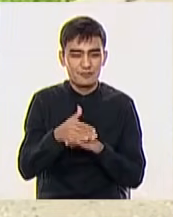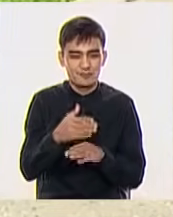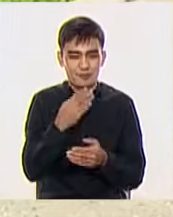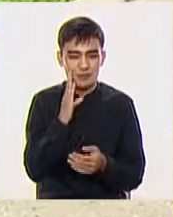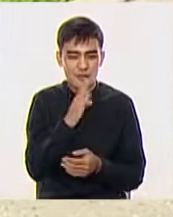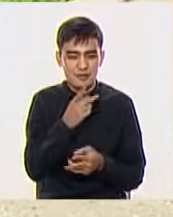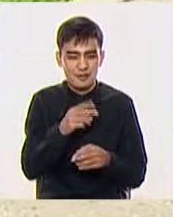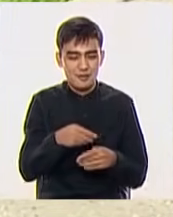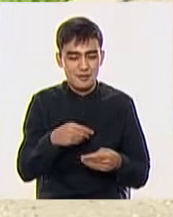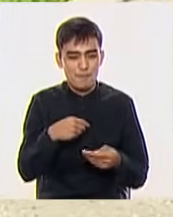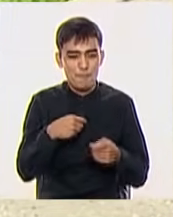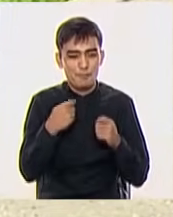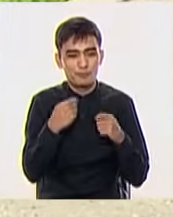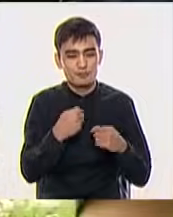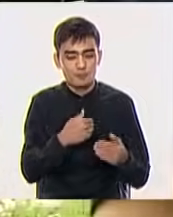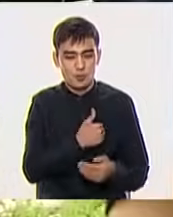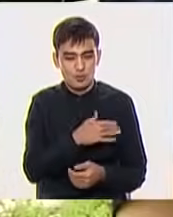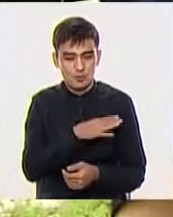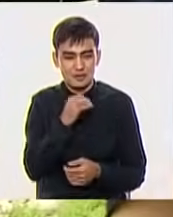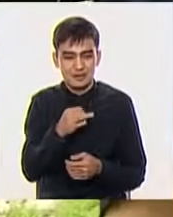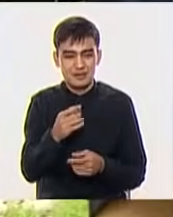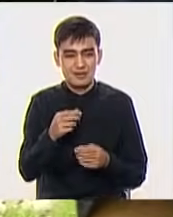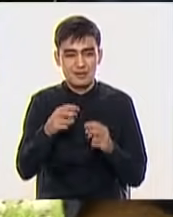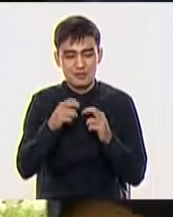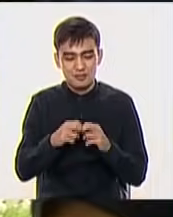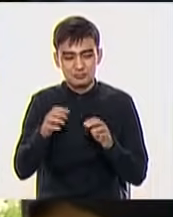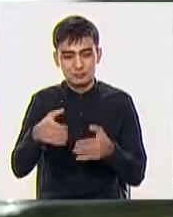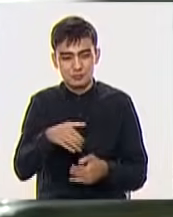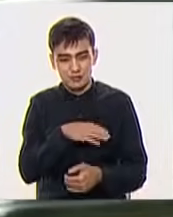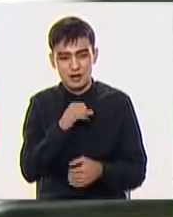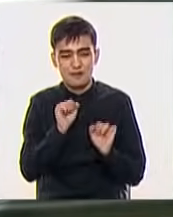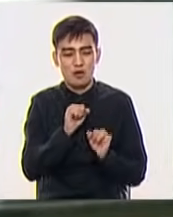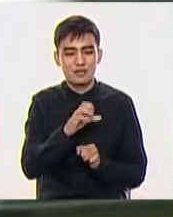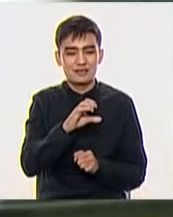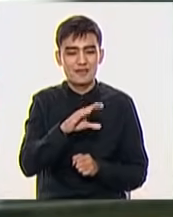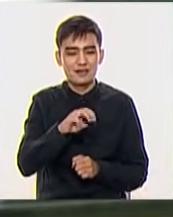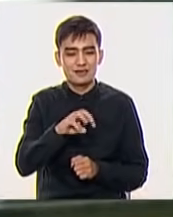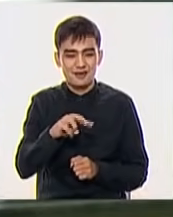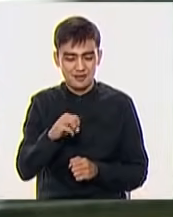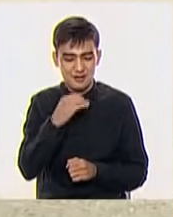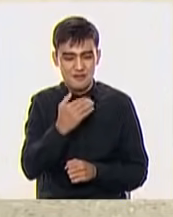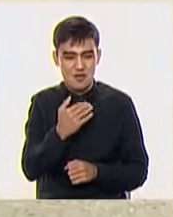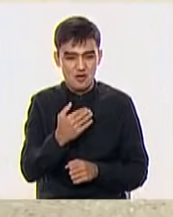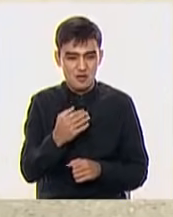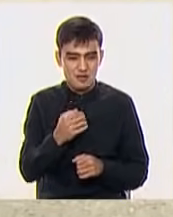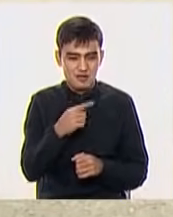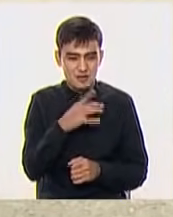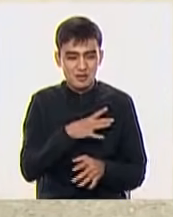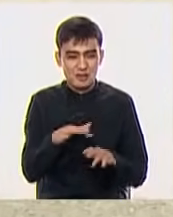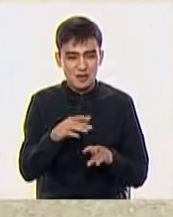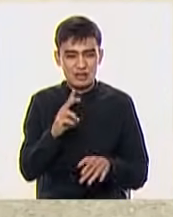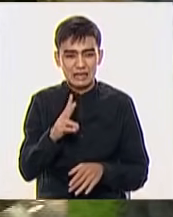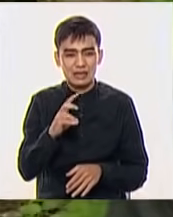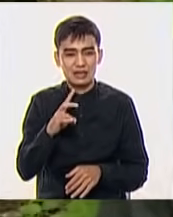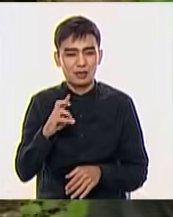своей маме. Деньги после обыска изъяли и приобщили к делу. Адвокат Светланы Жолмановой тем временем возмущена тем, что дело ведет